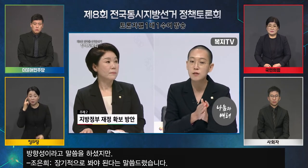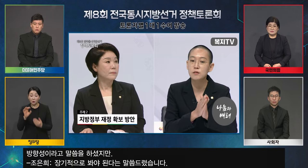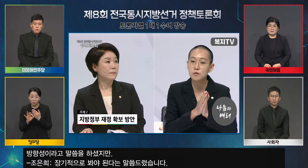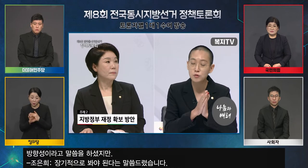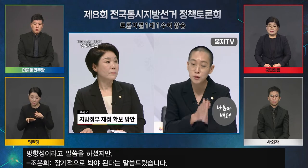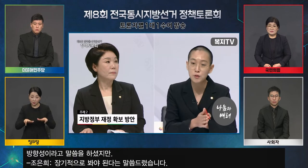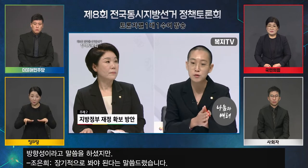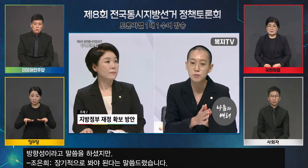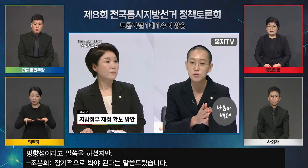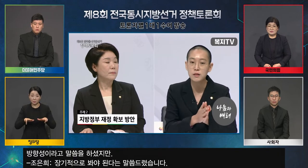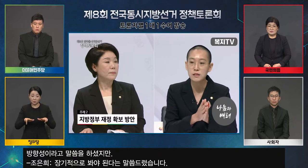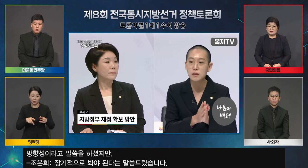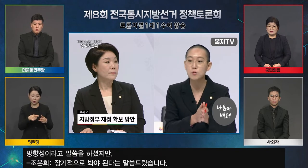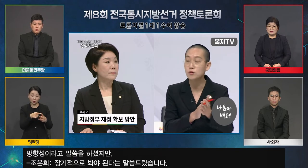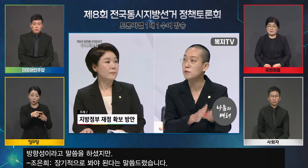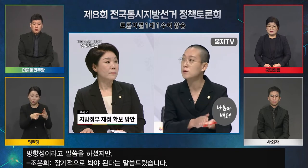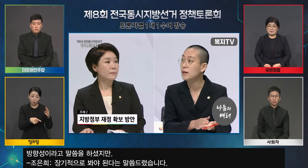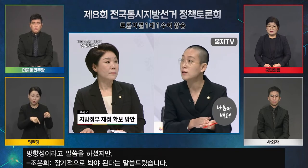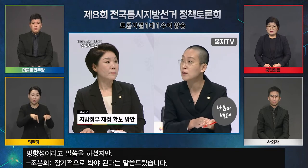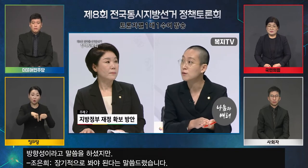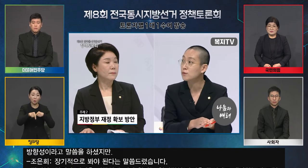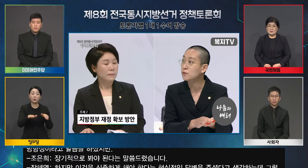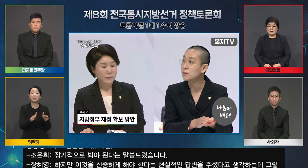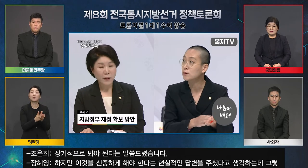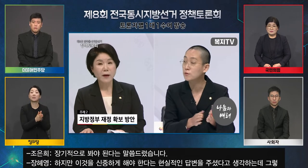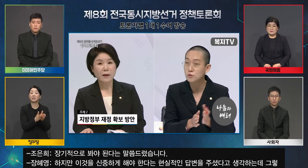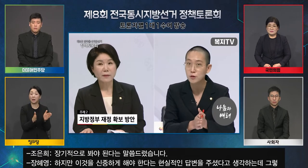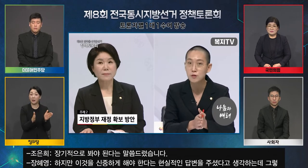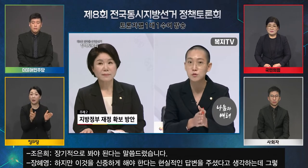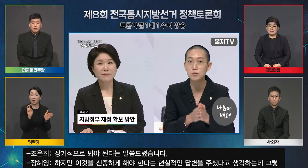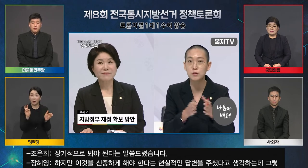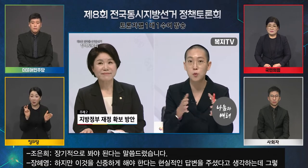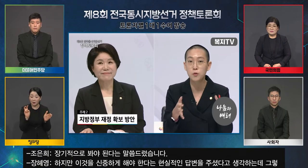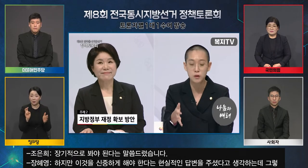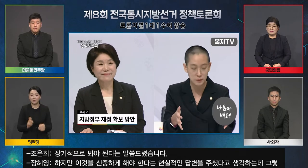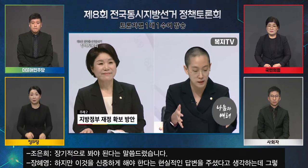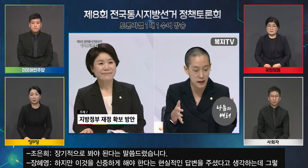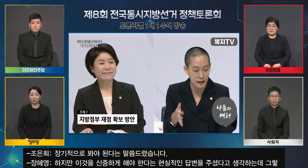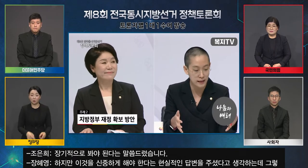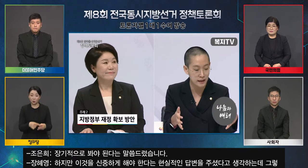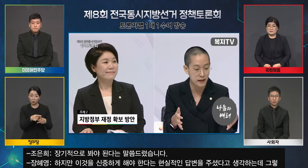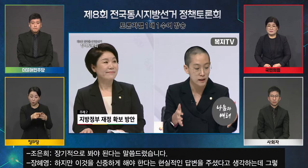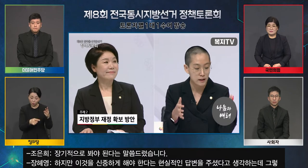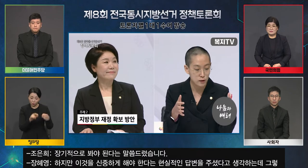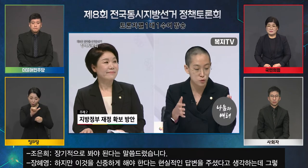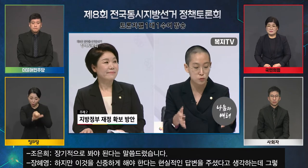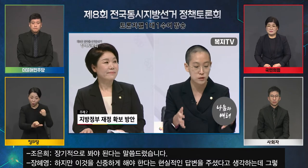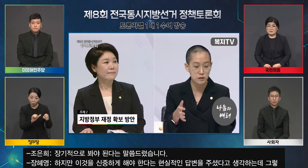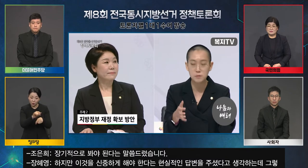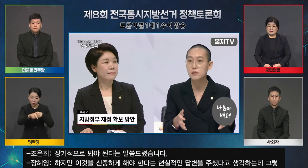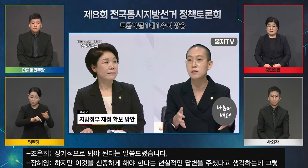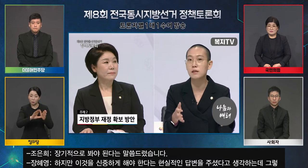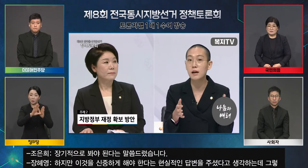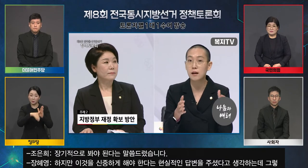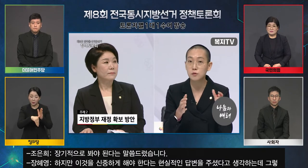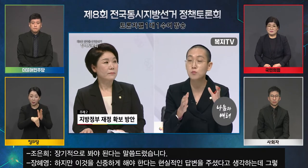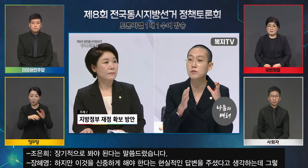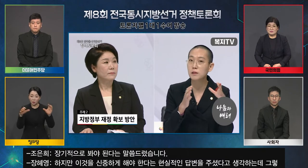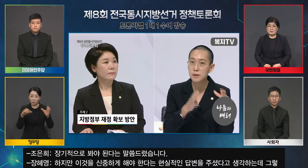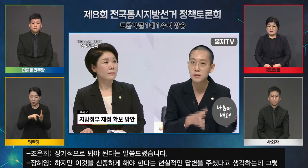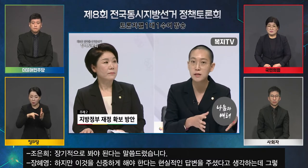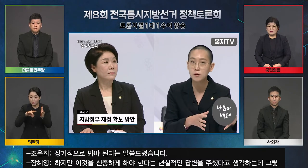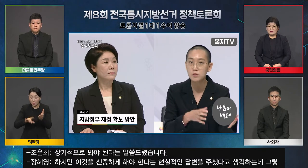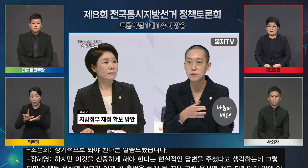윤석열 정부가 이제 곧 출범을 하게 될 거고 그러면 윤석열 정부 5년 임기 안에 이런 종부세를